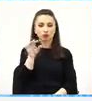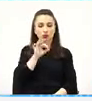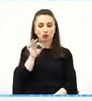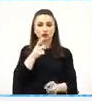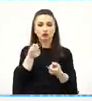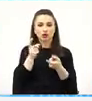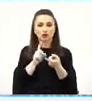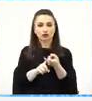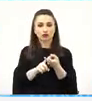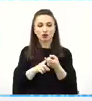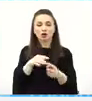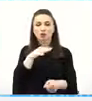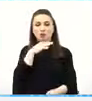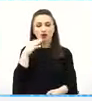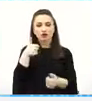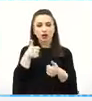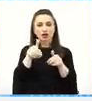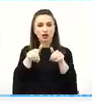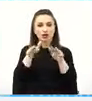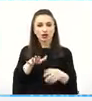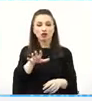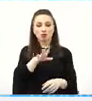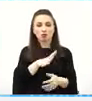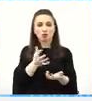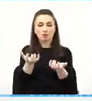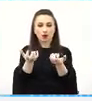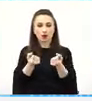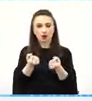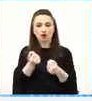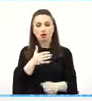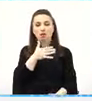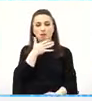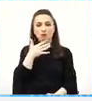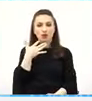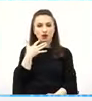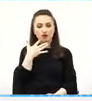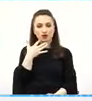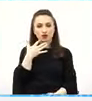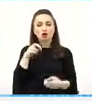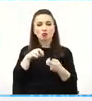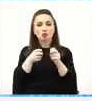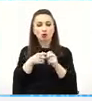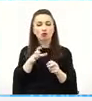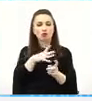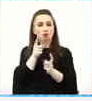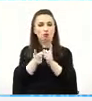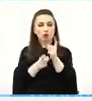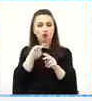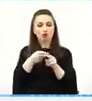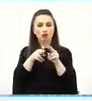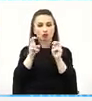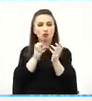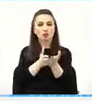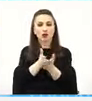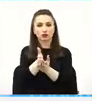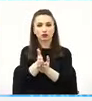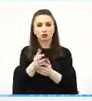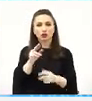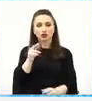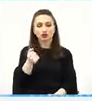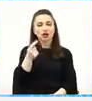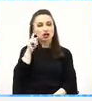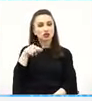მშენებლობებთან დაკავშირებით, ბევრი კარგი გადაწყვეტილება იქნა მიღებული, ბევრი პრობლემა იქნა მოგვარებული ამ მიმართულებით